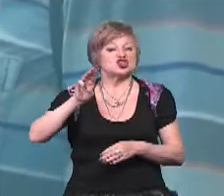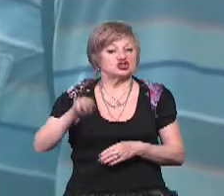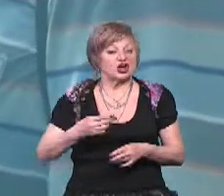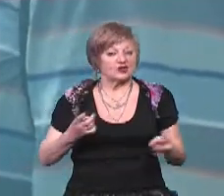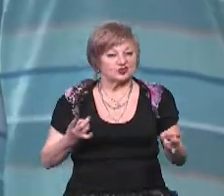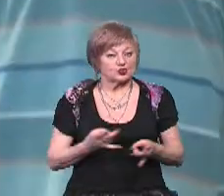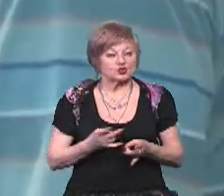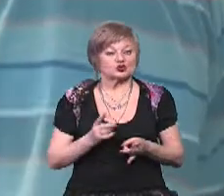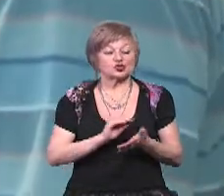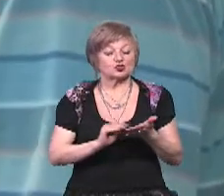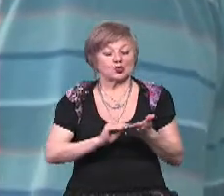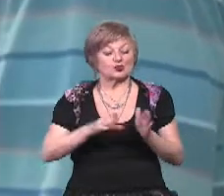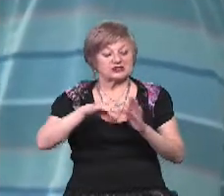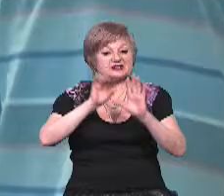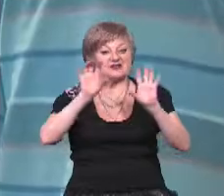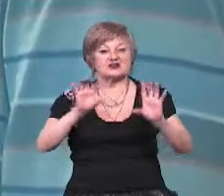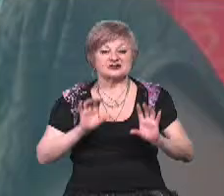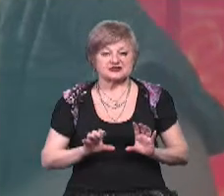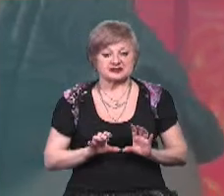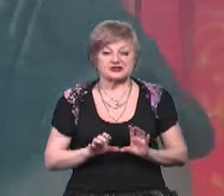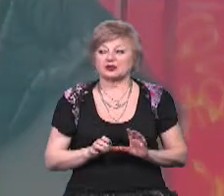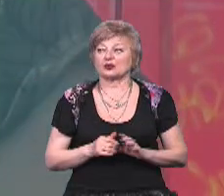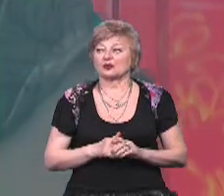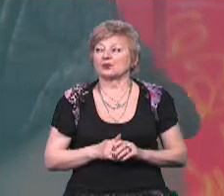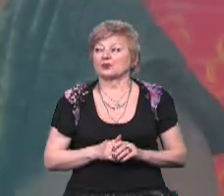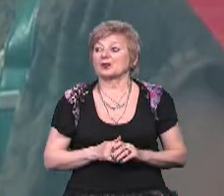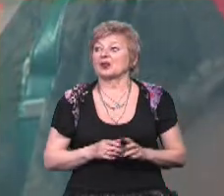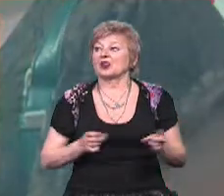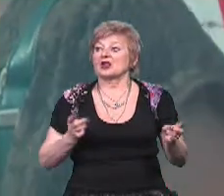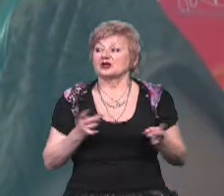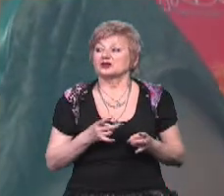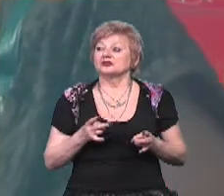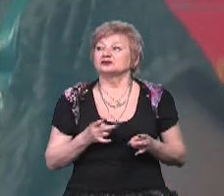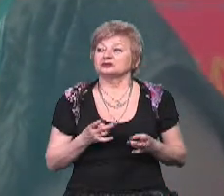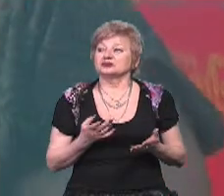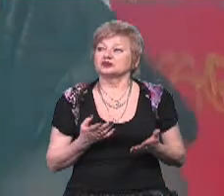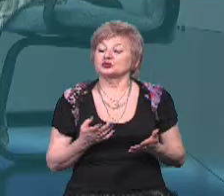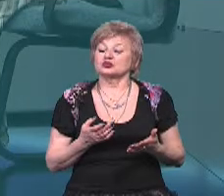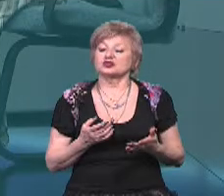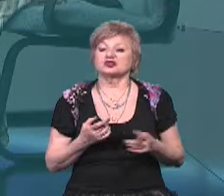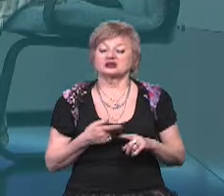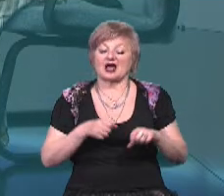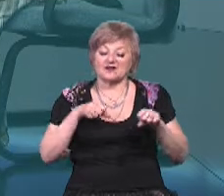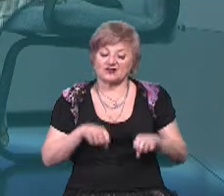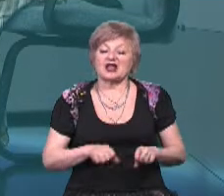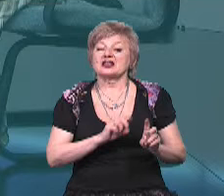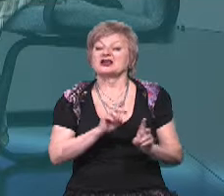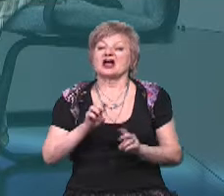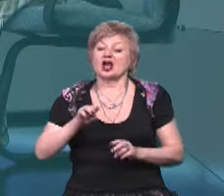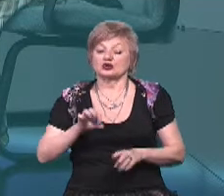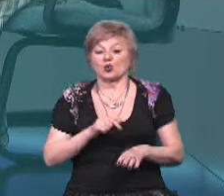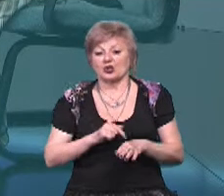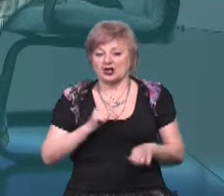які прописані в законі, з них знімати. Надо властям, наверно, боротися. Треба владі якось реагувати. І